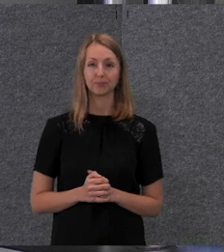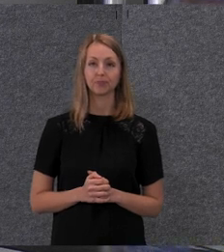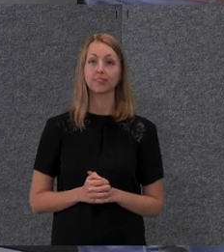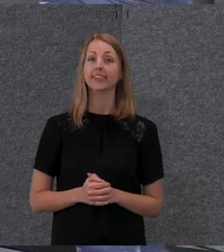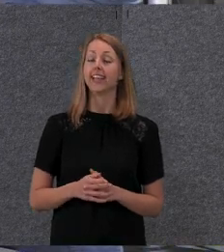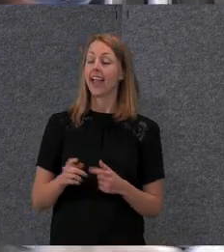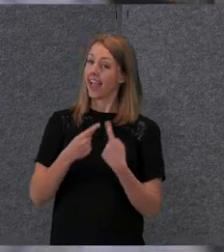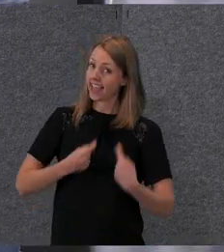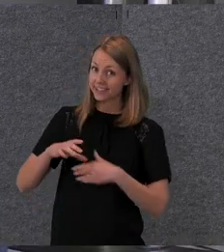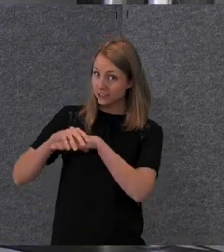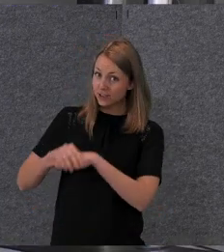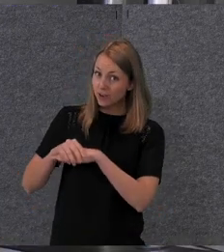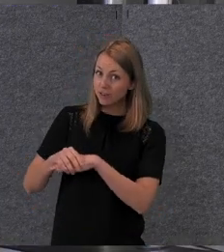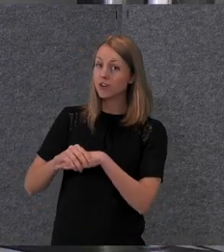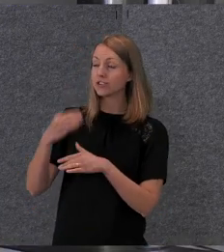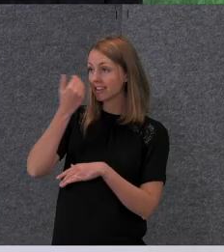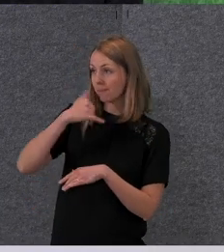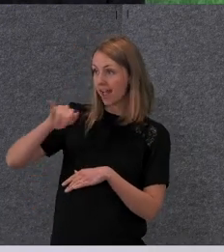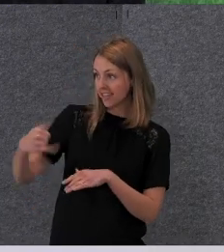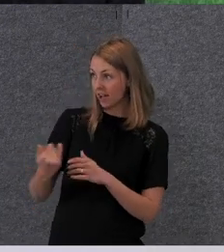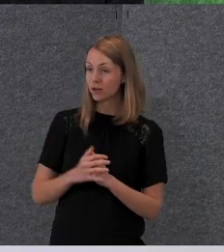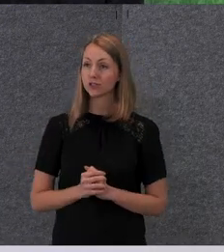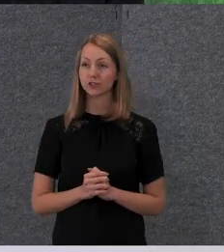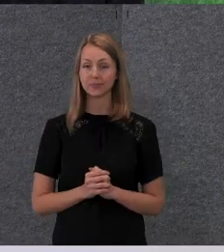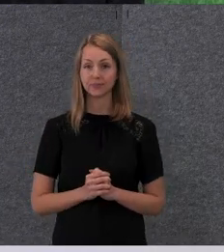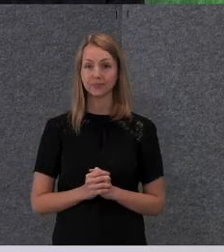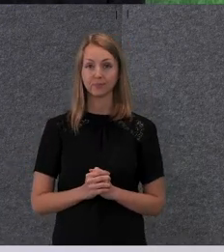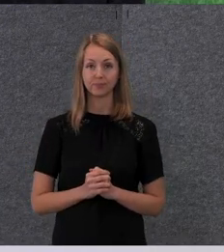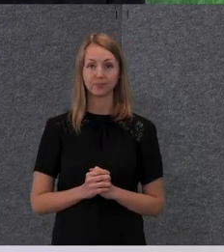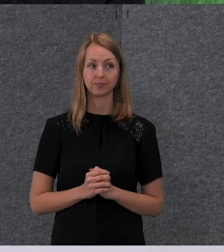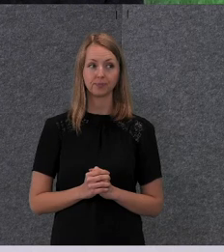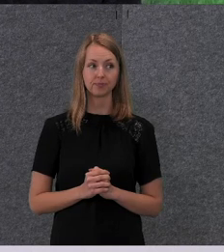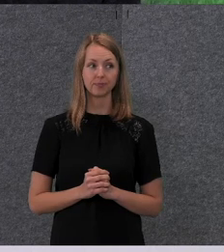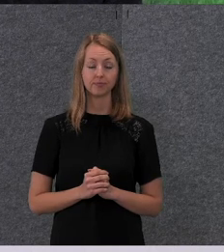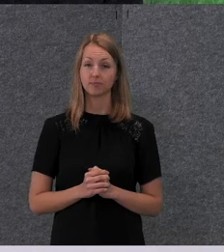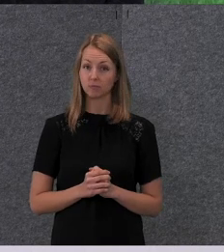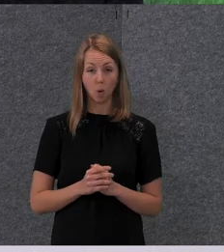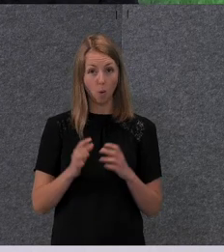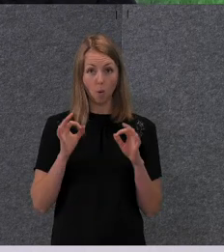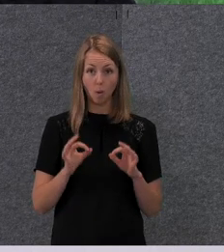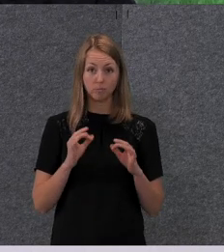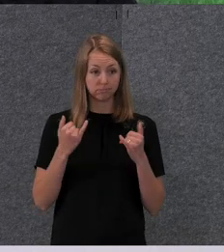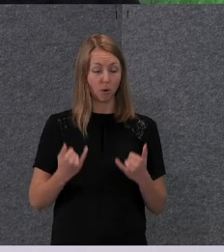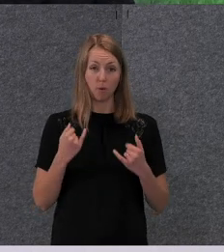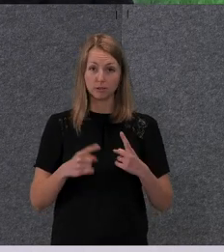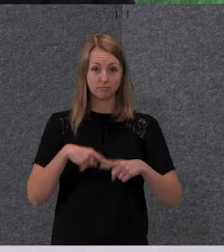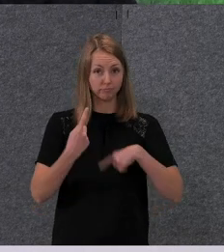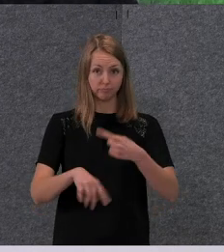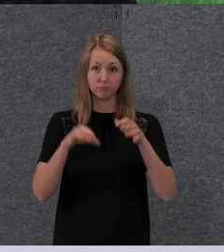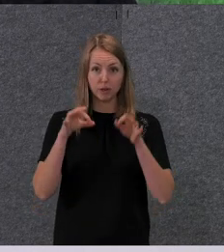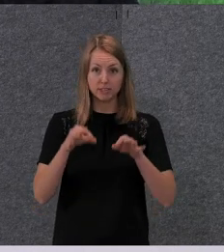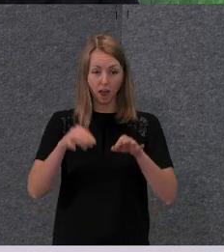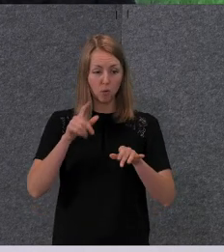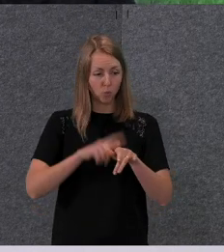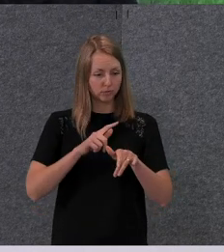Herzliche Glückwünsche, lieber Janosch. Und wir sind heute sehr, sehr gut durch